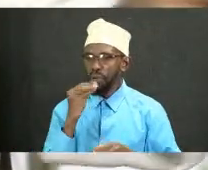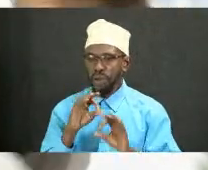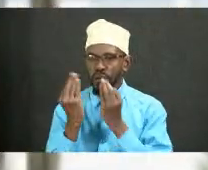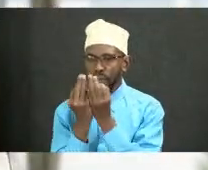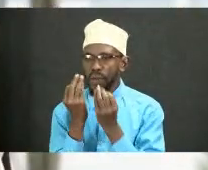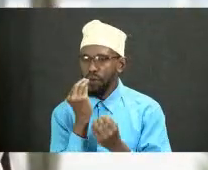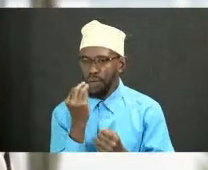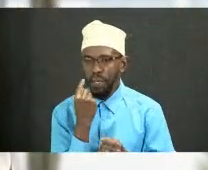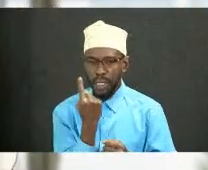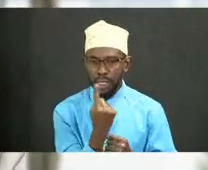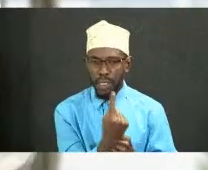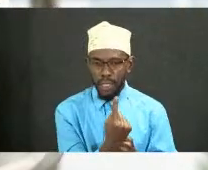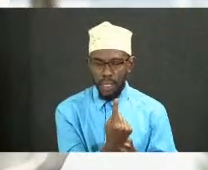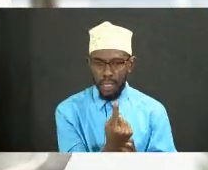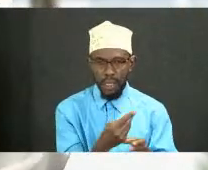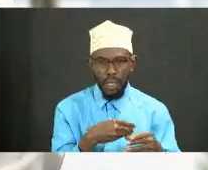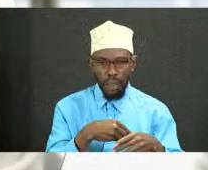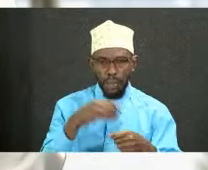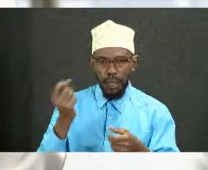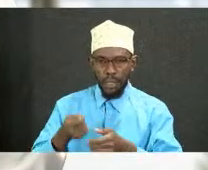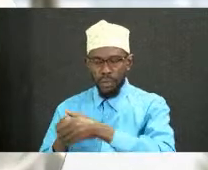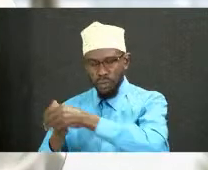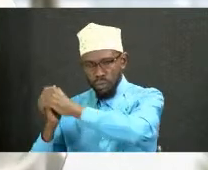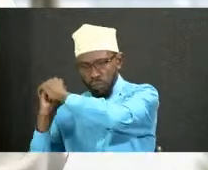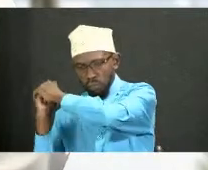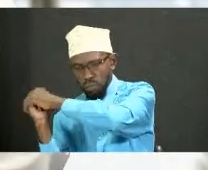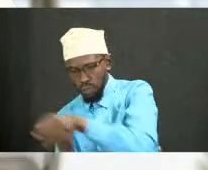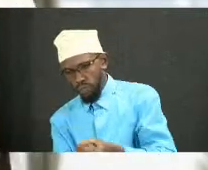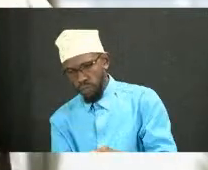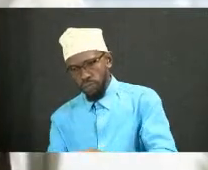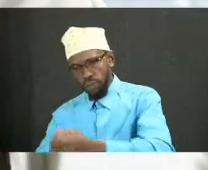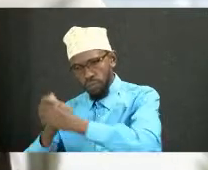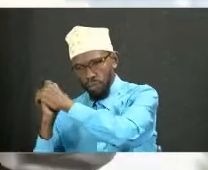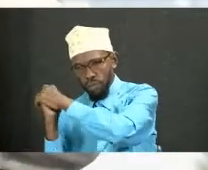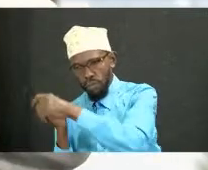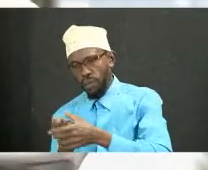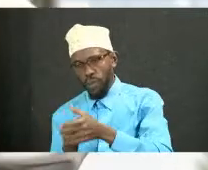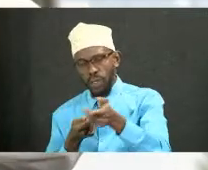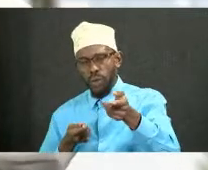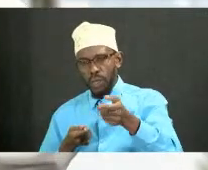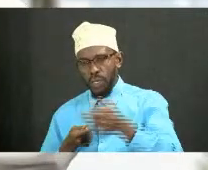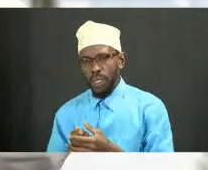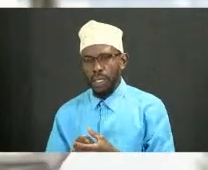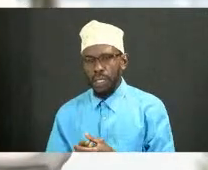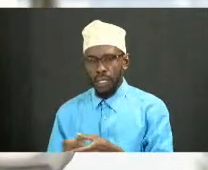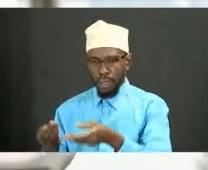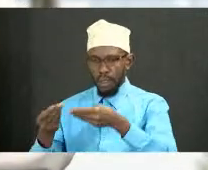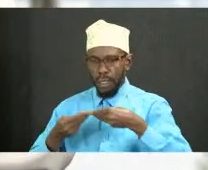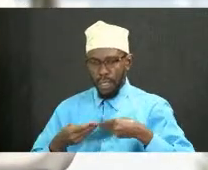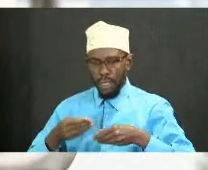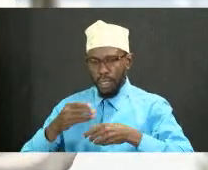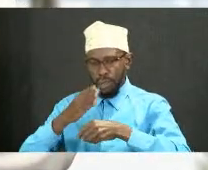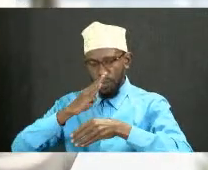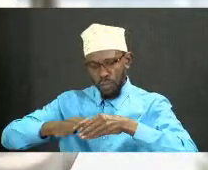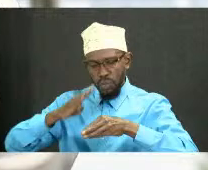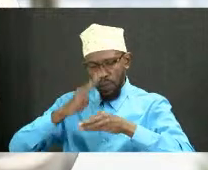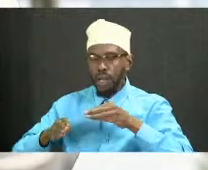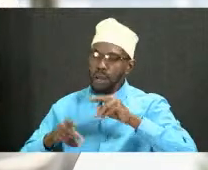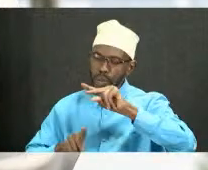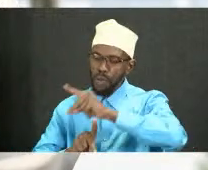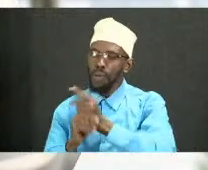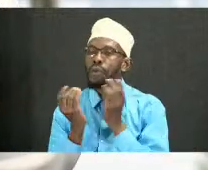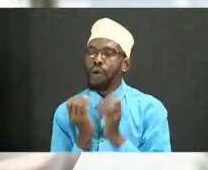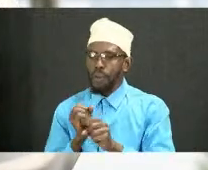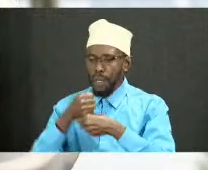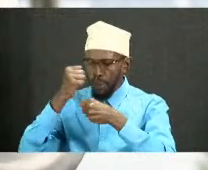ulishe familia yako, dirham ya pili nenda nunua shoka, yani kichwa cha shoka. Kisha akamtengezea yeye mwenyewe